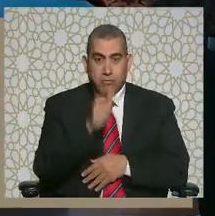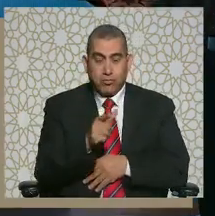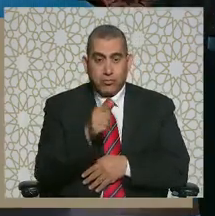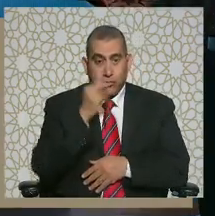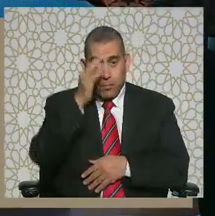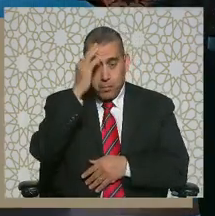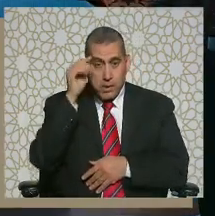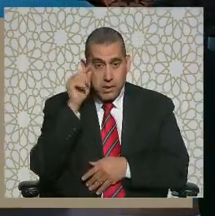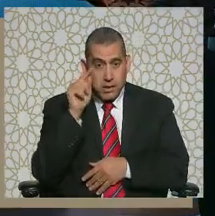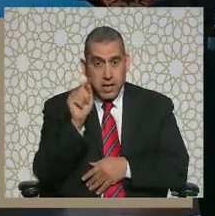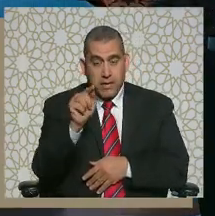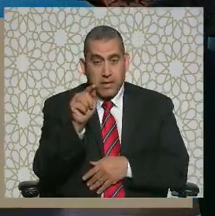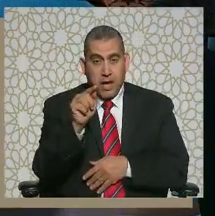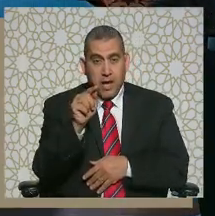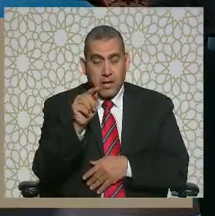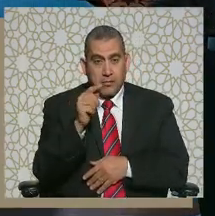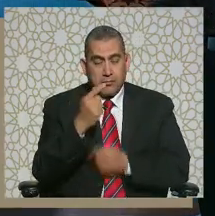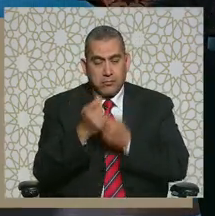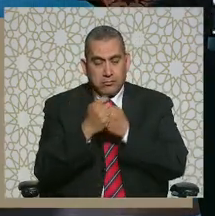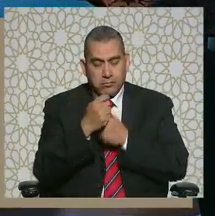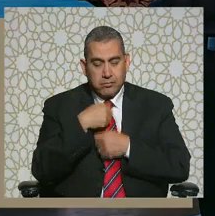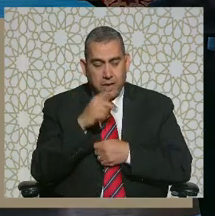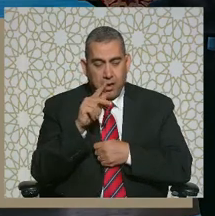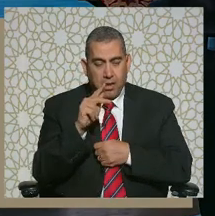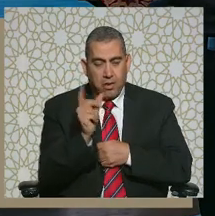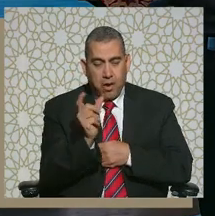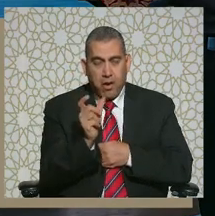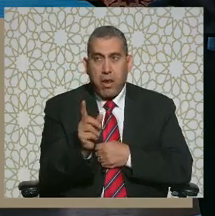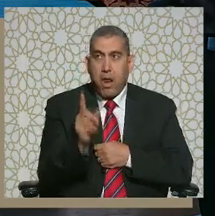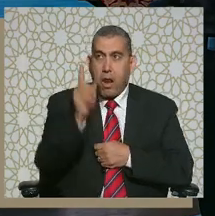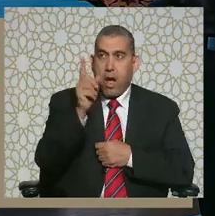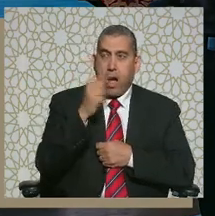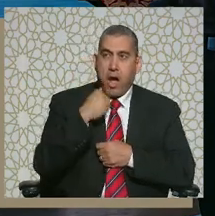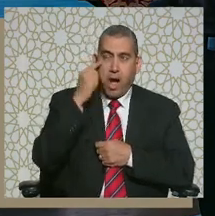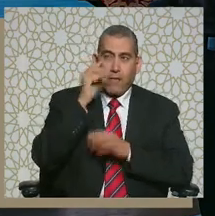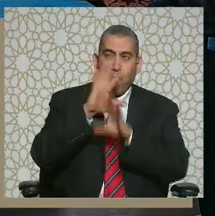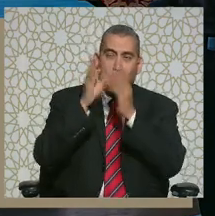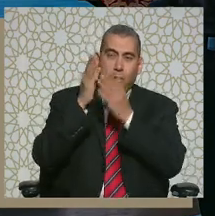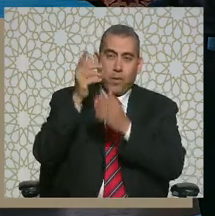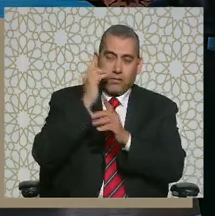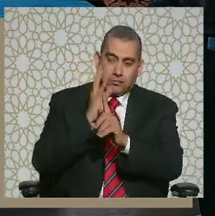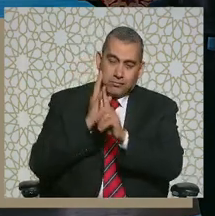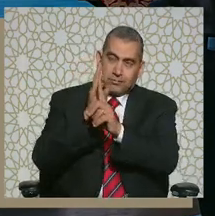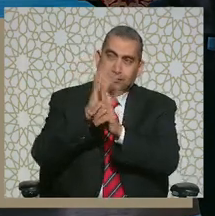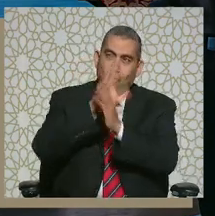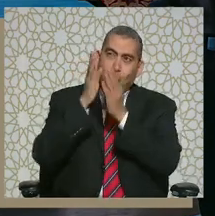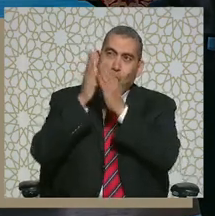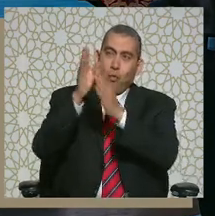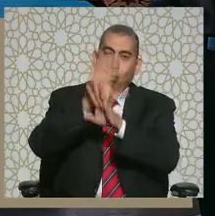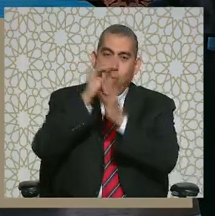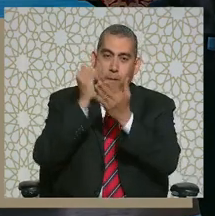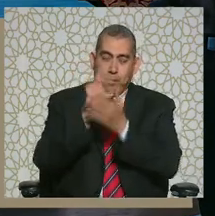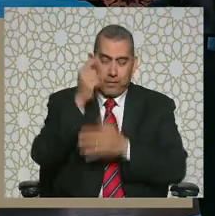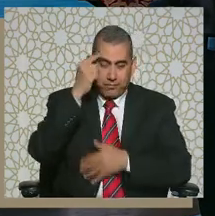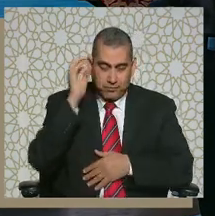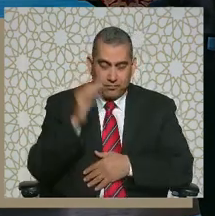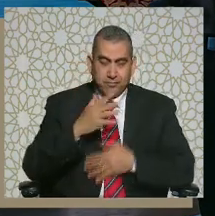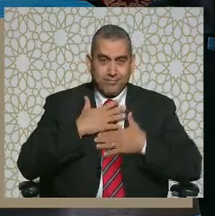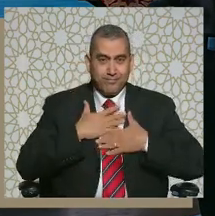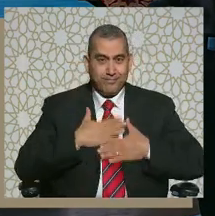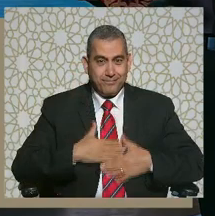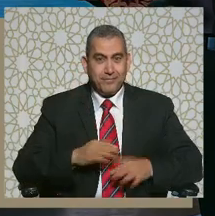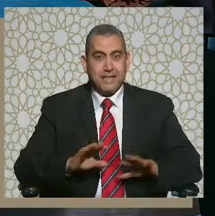كنت حسنت ظنك في الله سبحانه وتعالى وسلمت امرك لمولاك فابشر ده ميلاد جديد